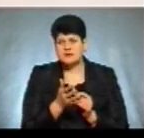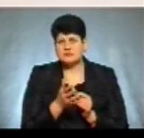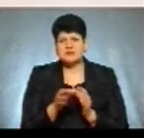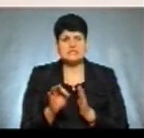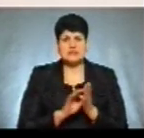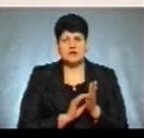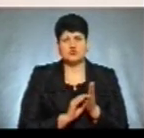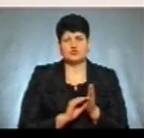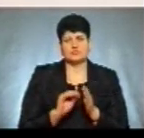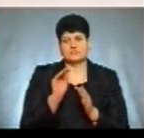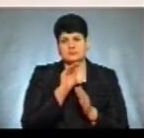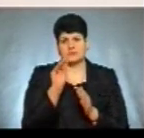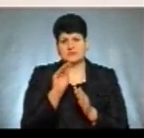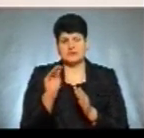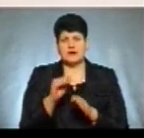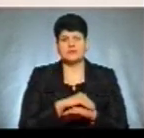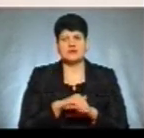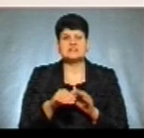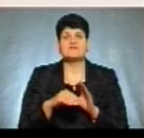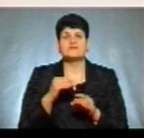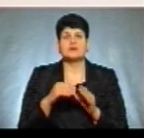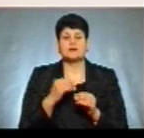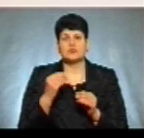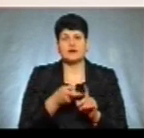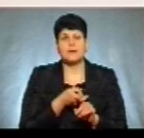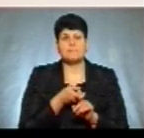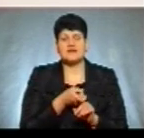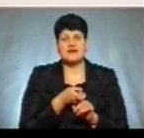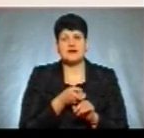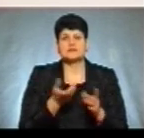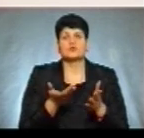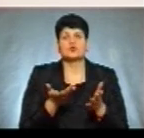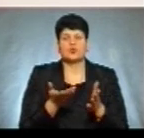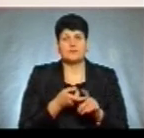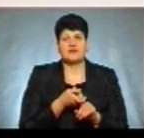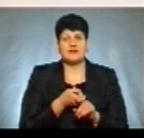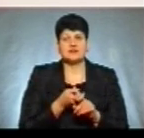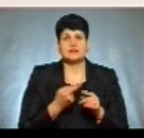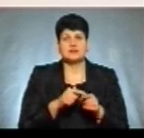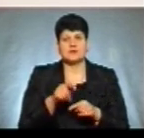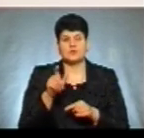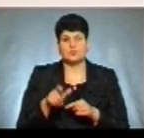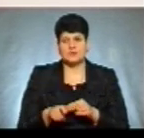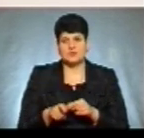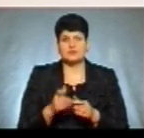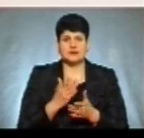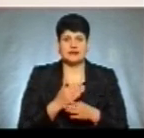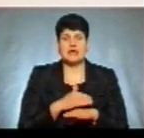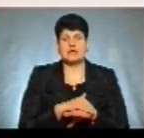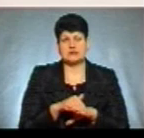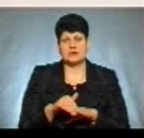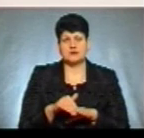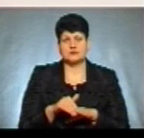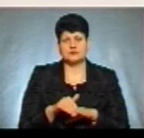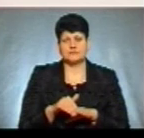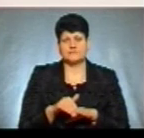зразу висвітиться адреса, виборча адреса, яка прив'язана до якої прив'язаний цей громадянин, і є адреса